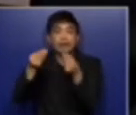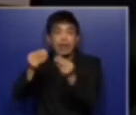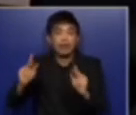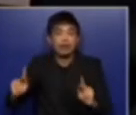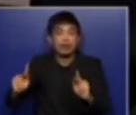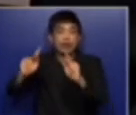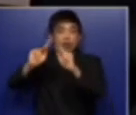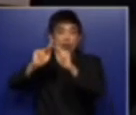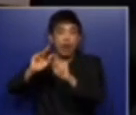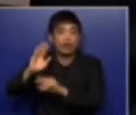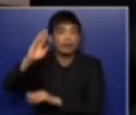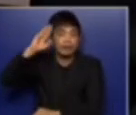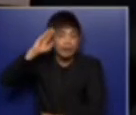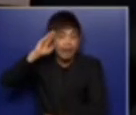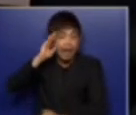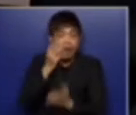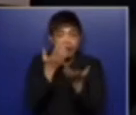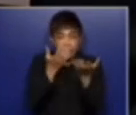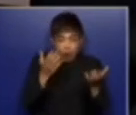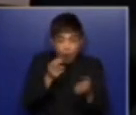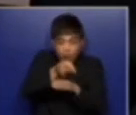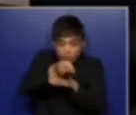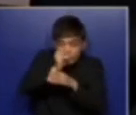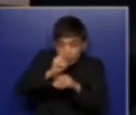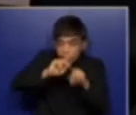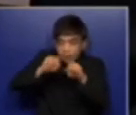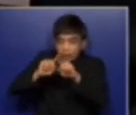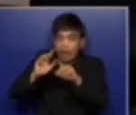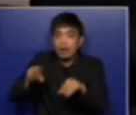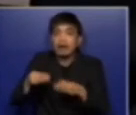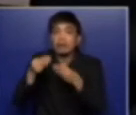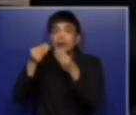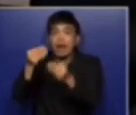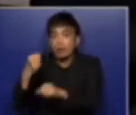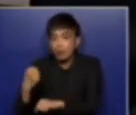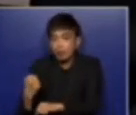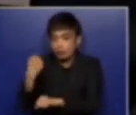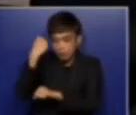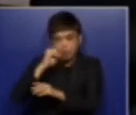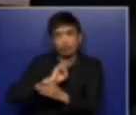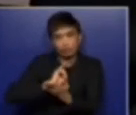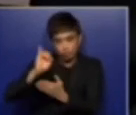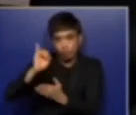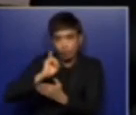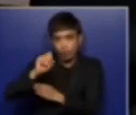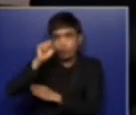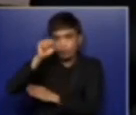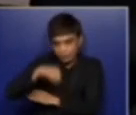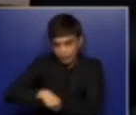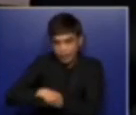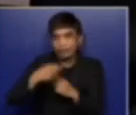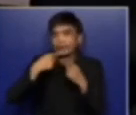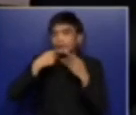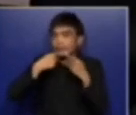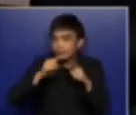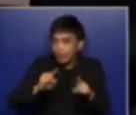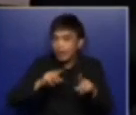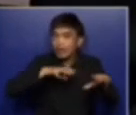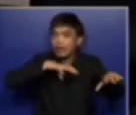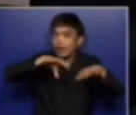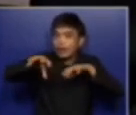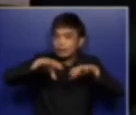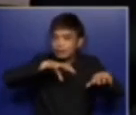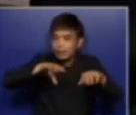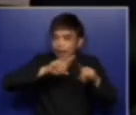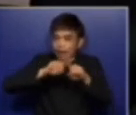ยุทโธปกรณ์ทุกชนิดเพื่อความมั่นคงนั้นก็ใช่แต่การบริหารจัดการก็ควร